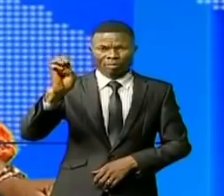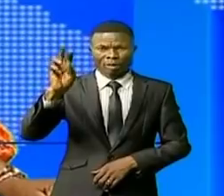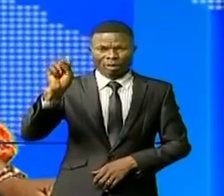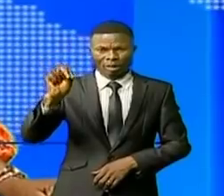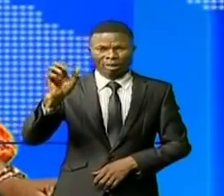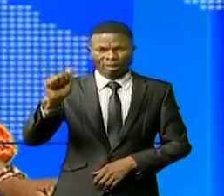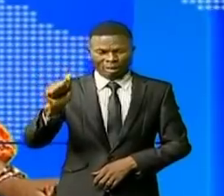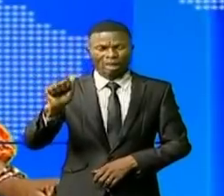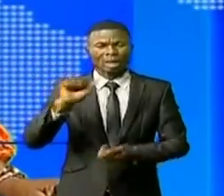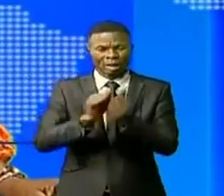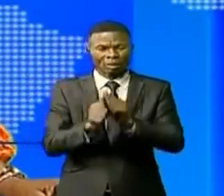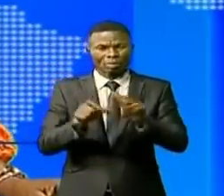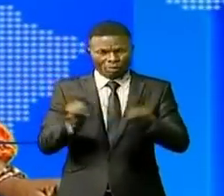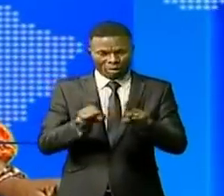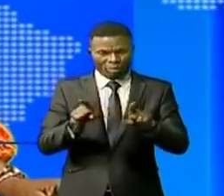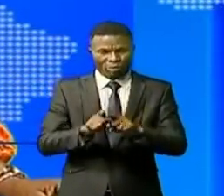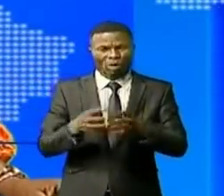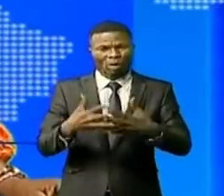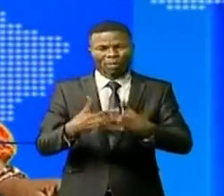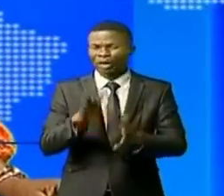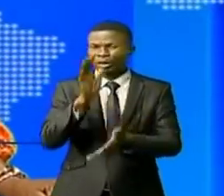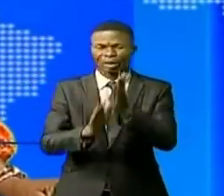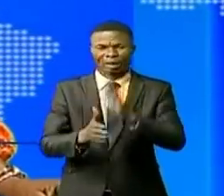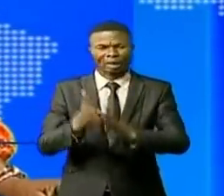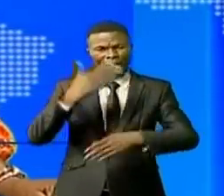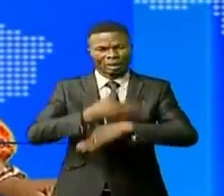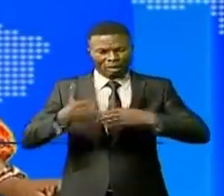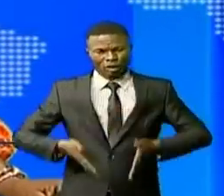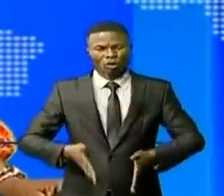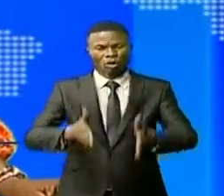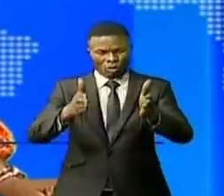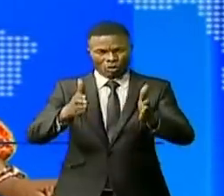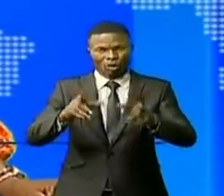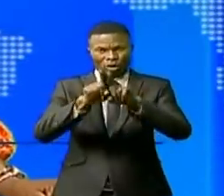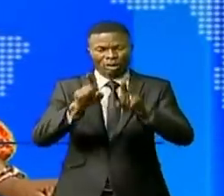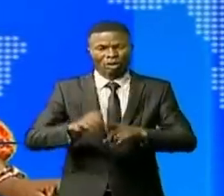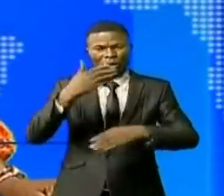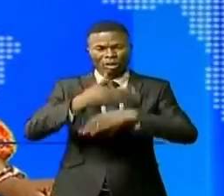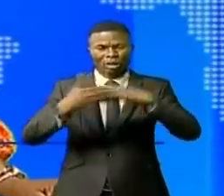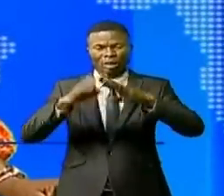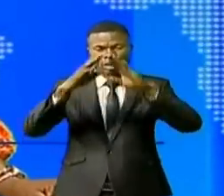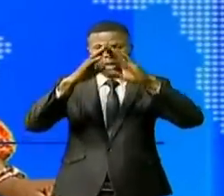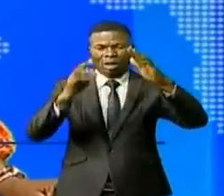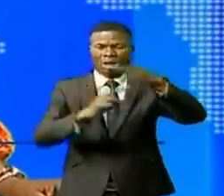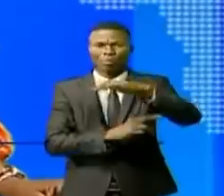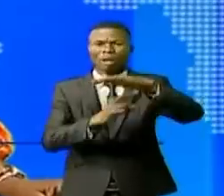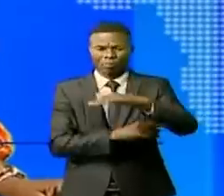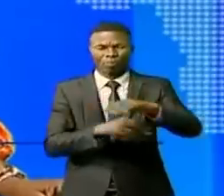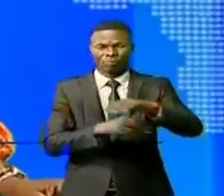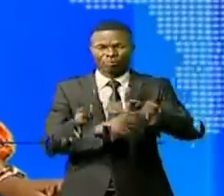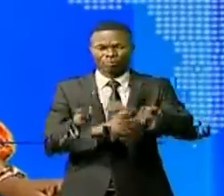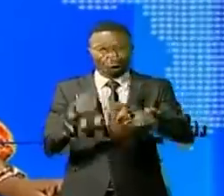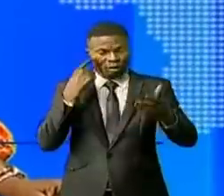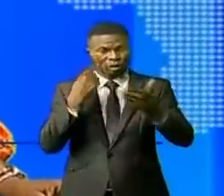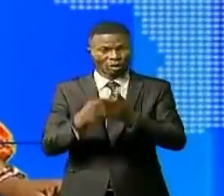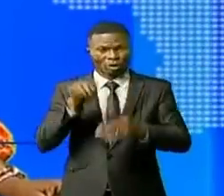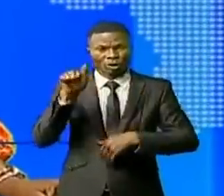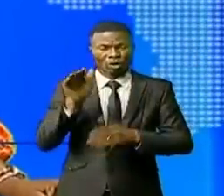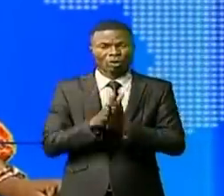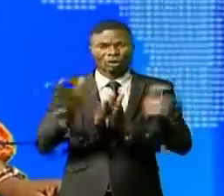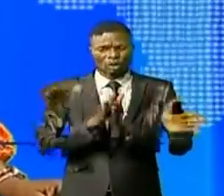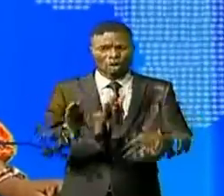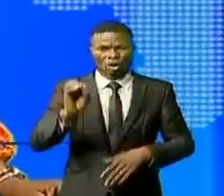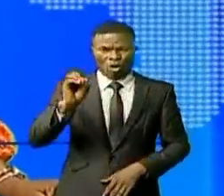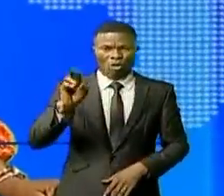d'équipement nécessaire pour réaliser le travaux de réhabilitation de routes et de construction de ponts. C'est le constat du directeur